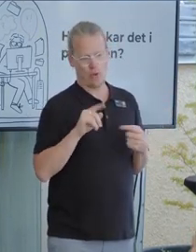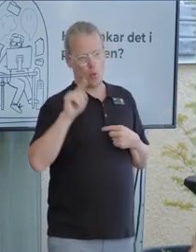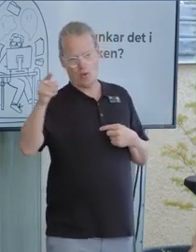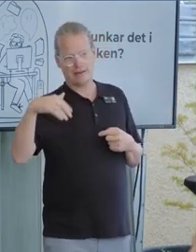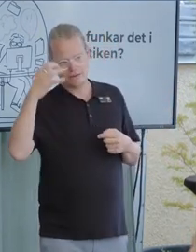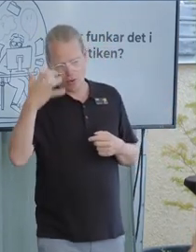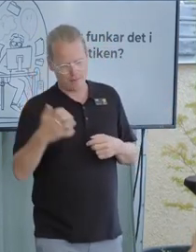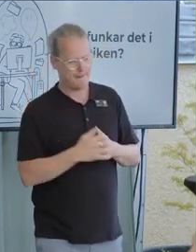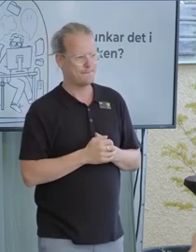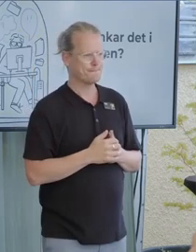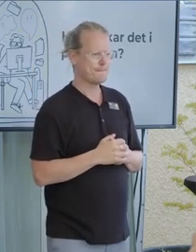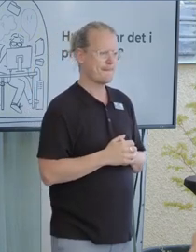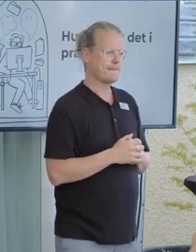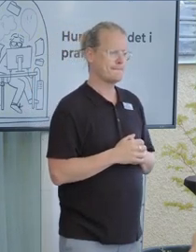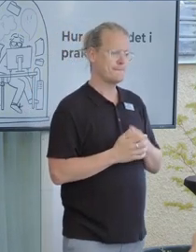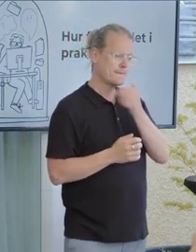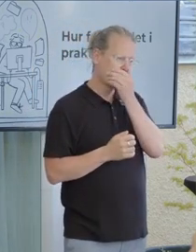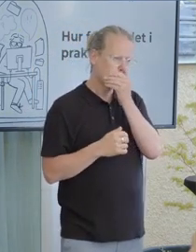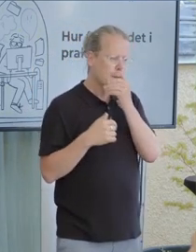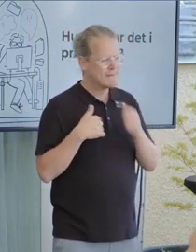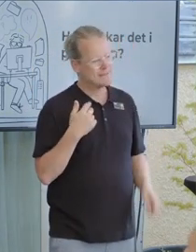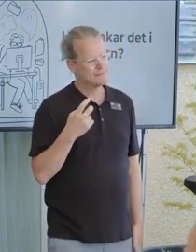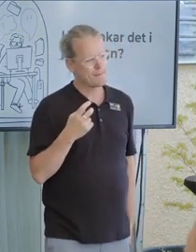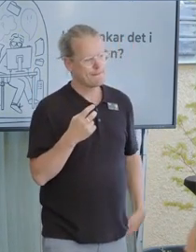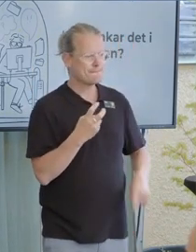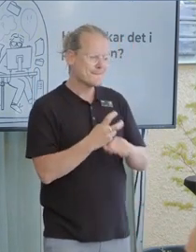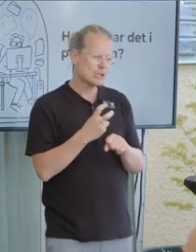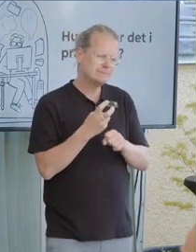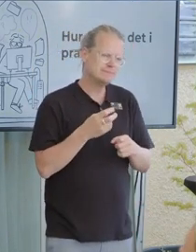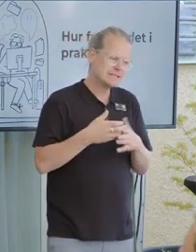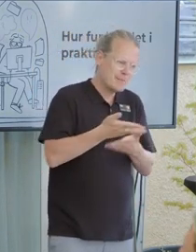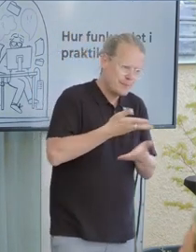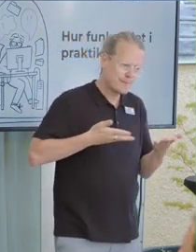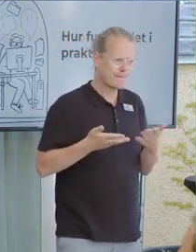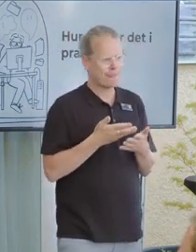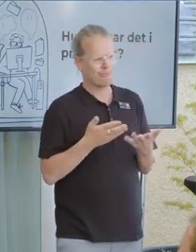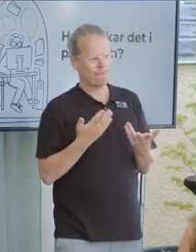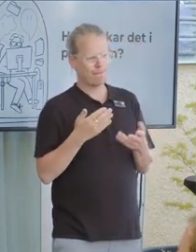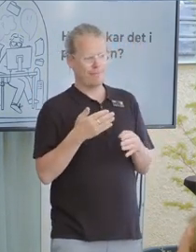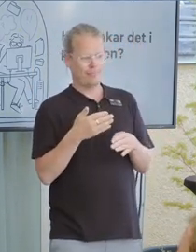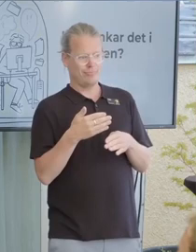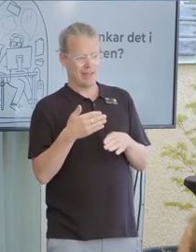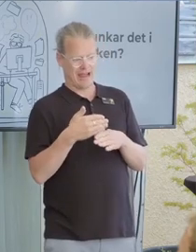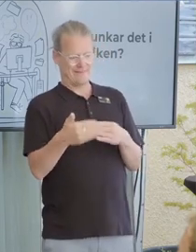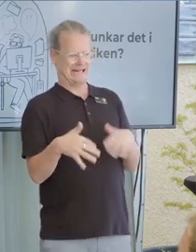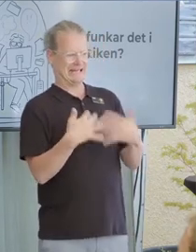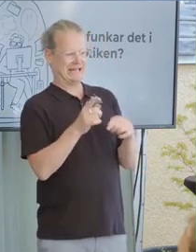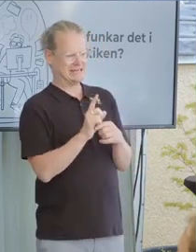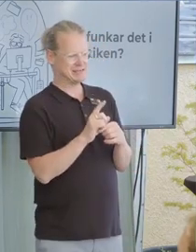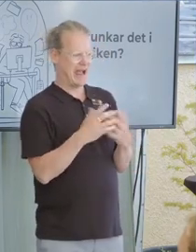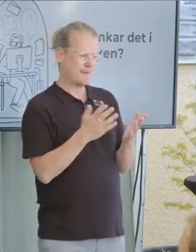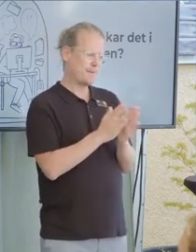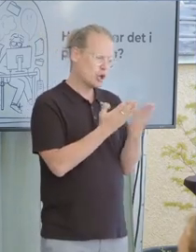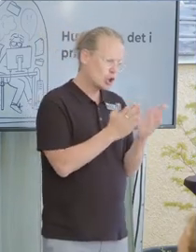KB för att digitalisera och beforska efterkrigstidsromaner. Men givet vår erfarenhet av att arbeta med den här typen